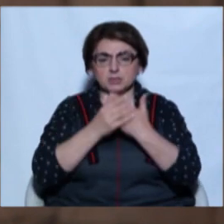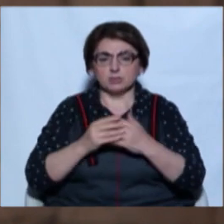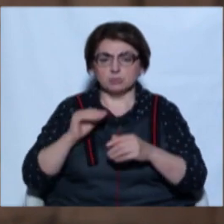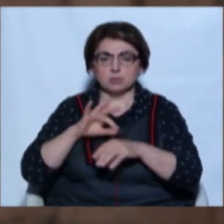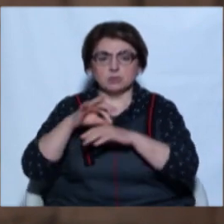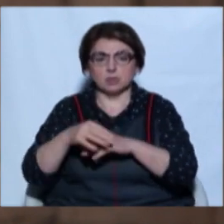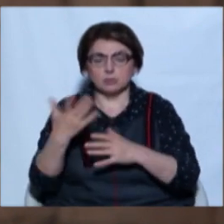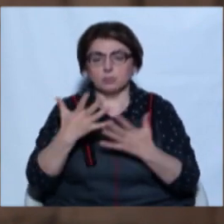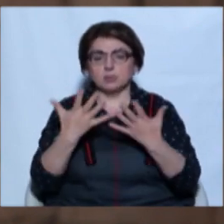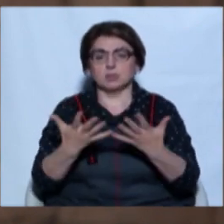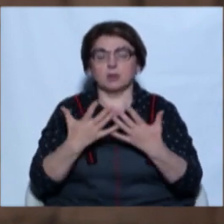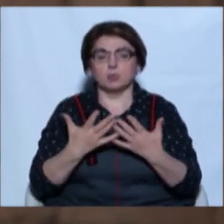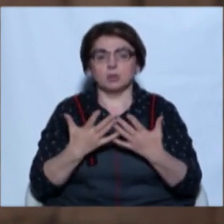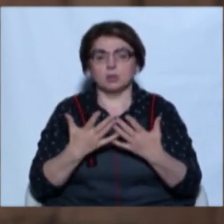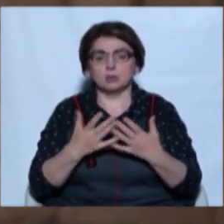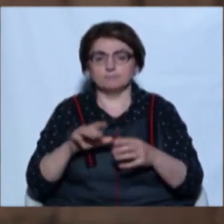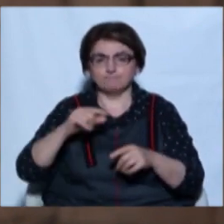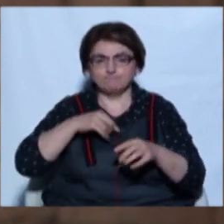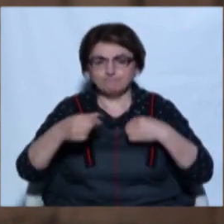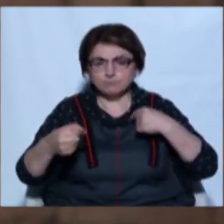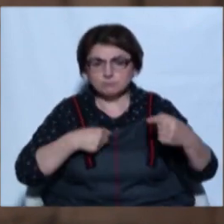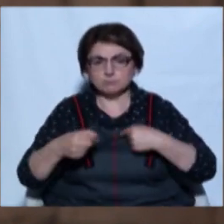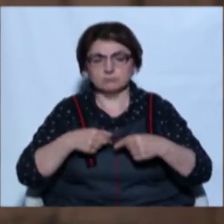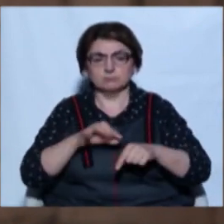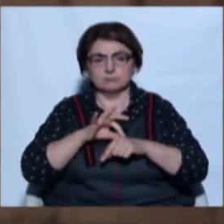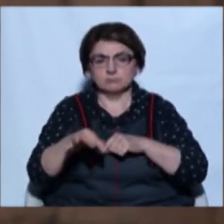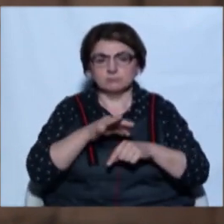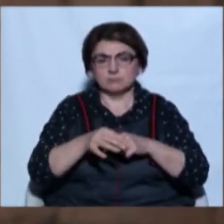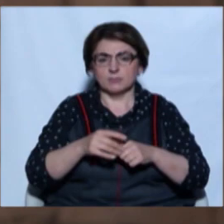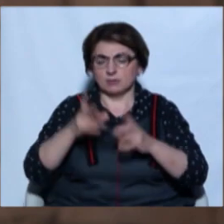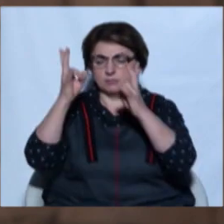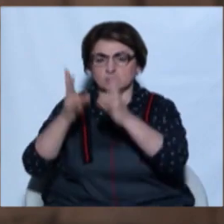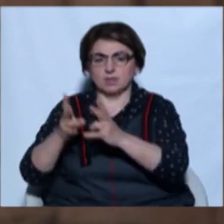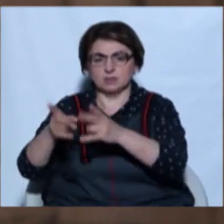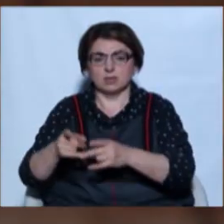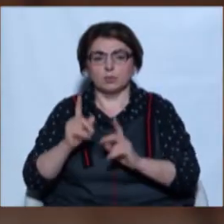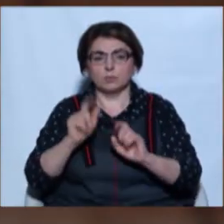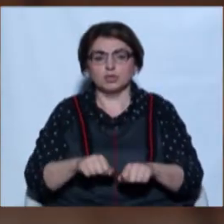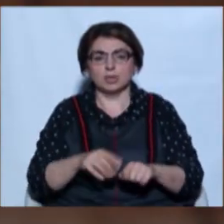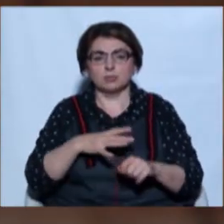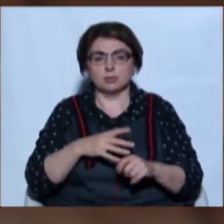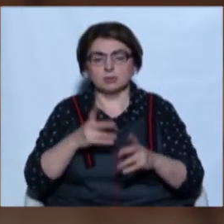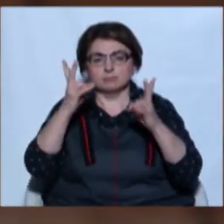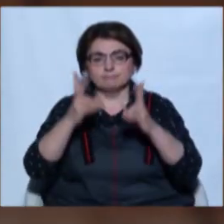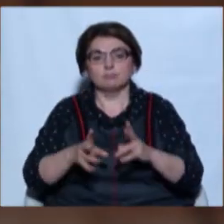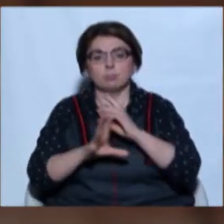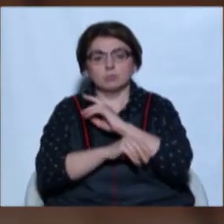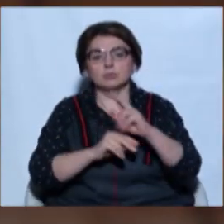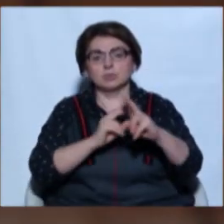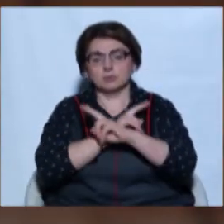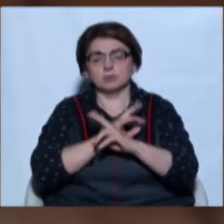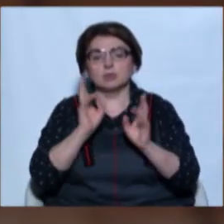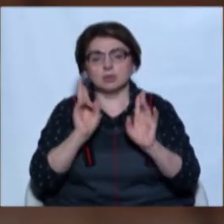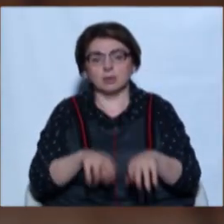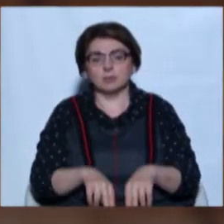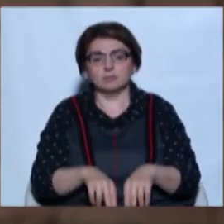ძალადობა, რომელიც გამოიხატება წამებაში, ფიზიკურ დაზიანებაში, რომელიც შეიძლება ლეტალური შედეგით, ანუ